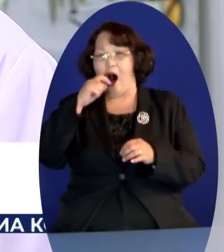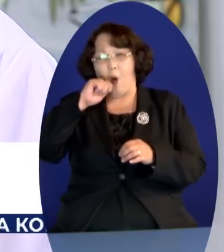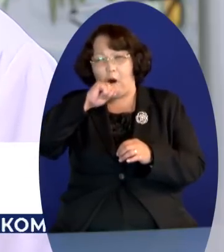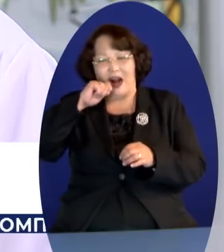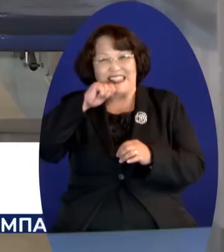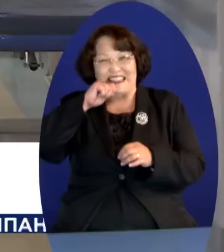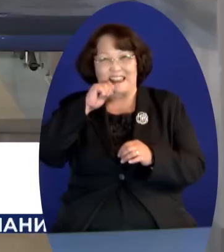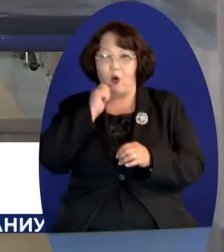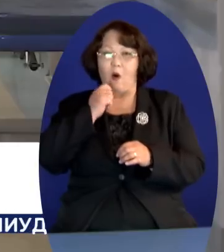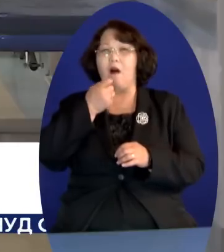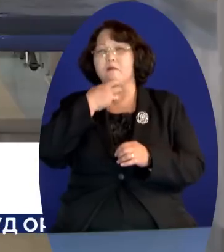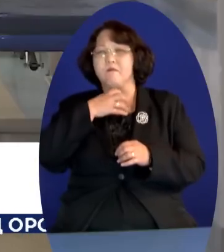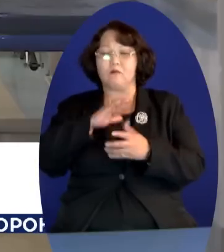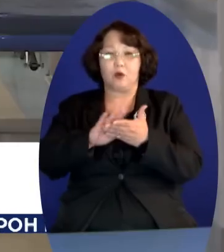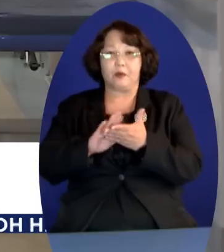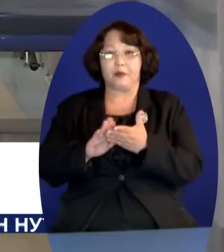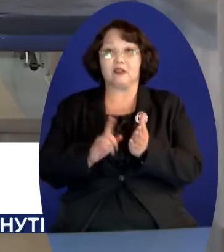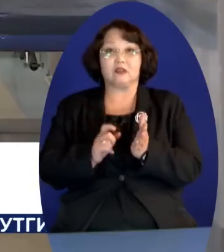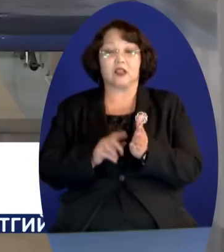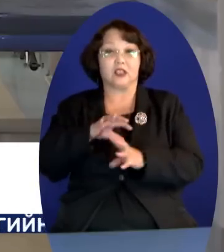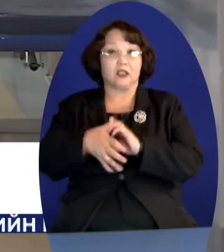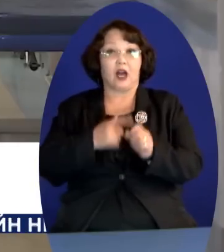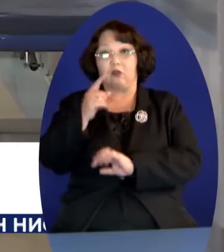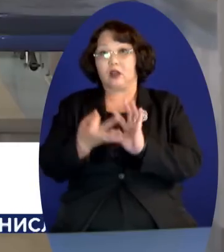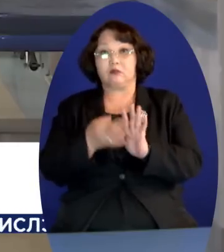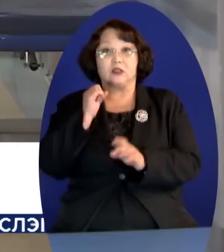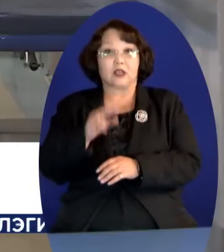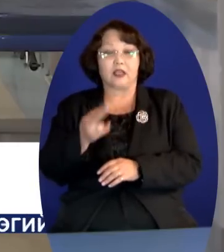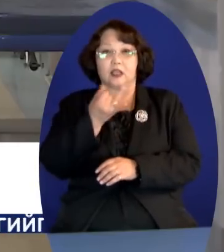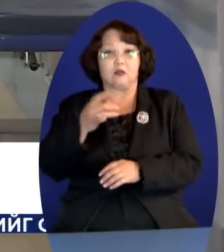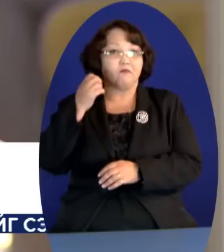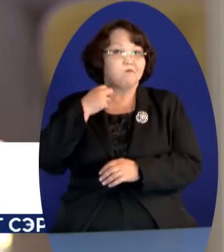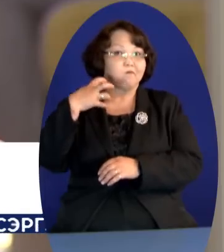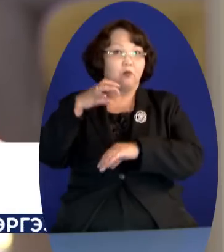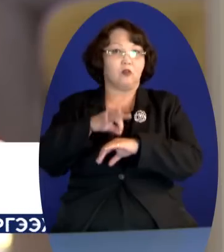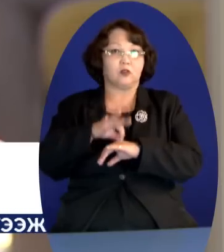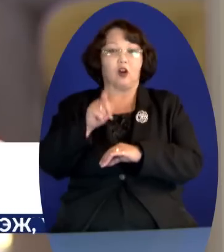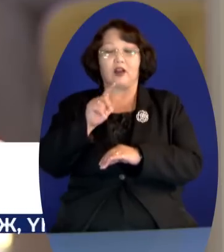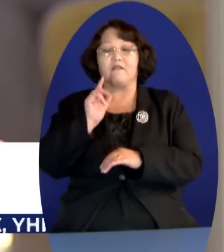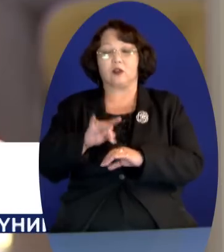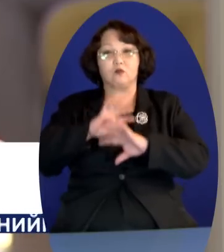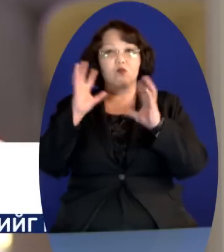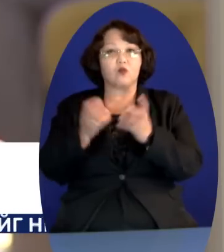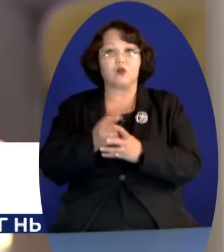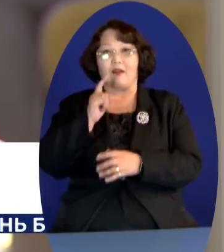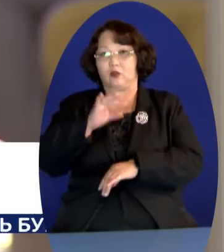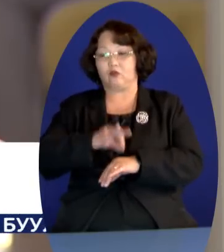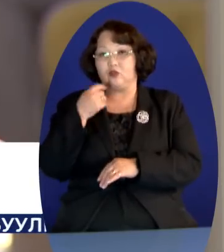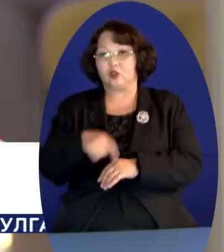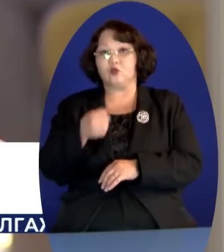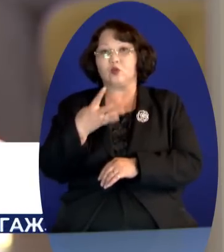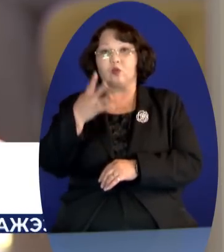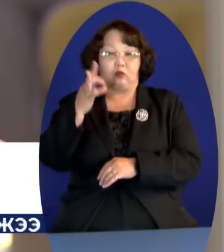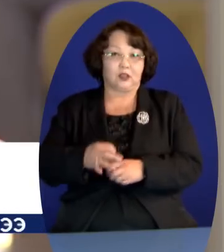маш сайн анхаарах хэрэгтэй. Жил бүр дэлхийд даяар 18 сая тохиолдол онцлогддог. Эдгээр хорт хавдар нь нийт хавдрын 4%